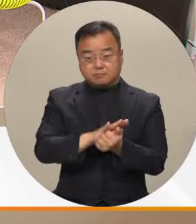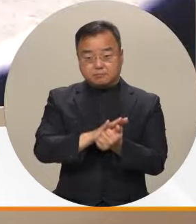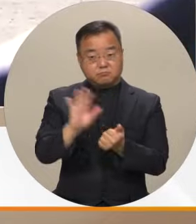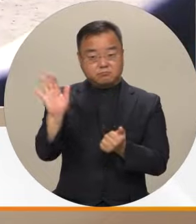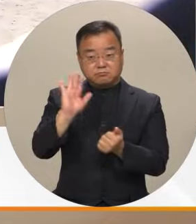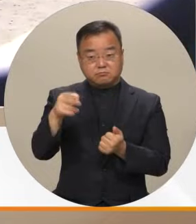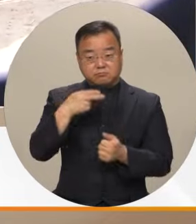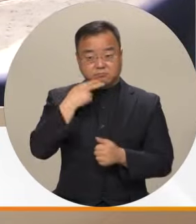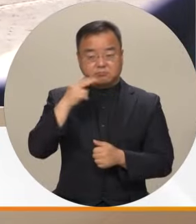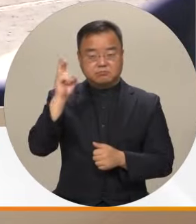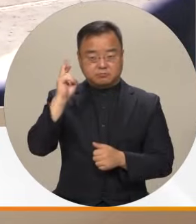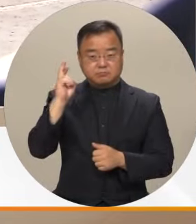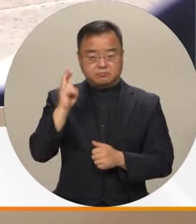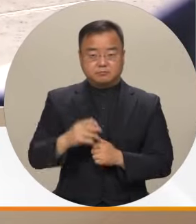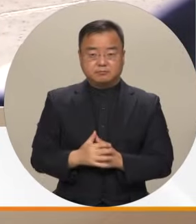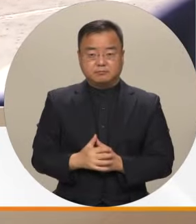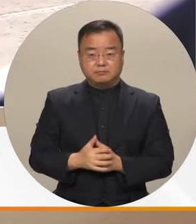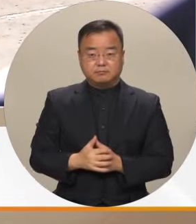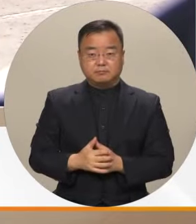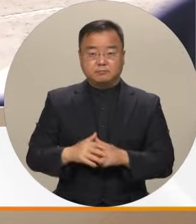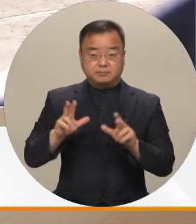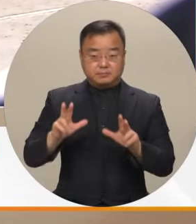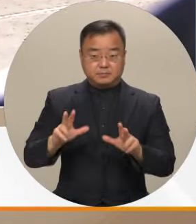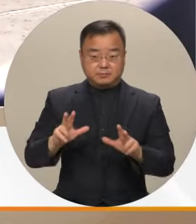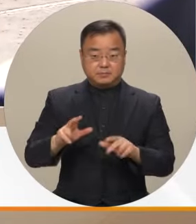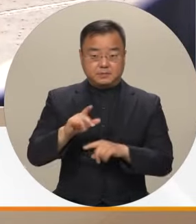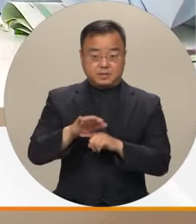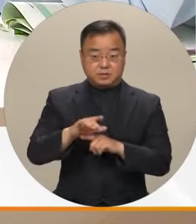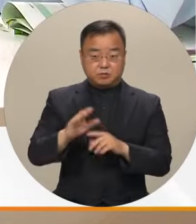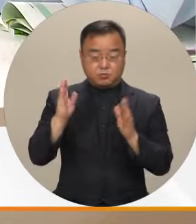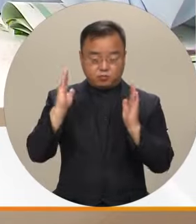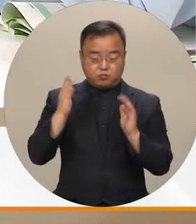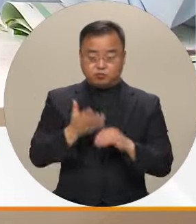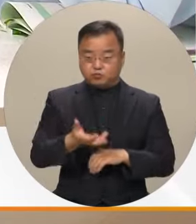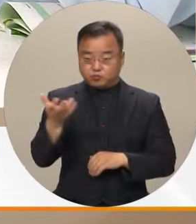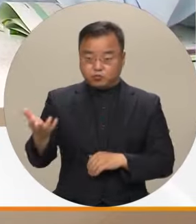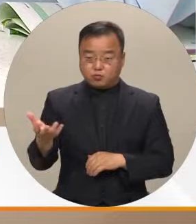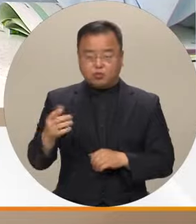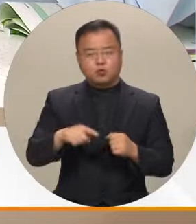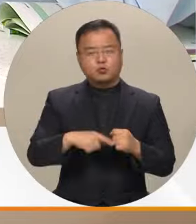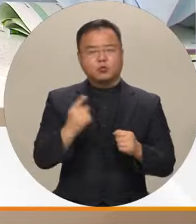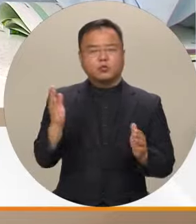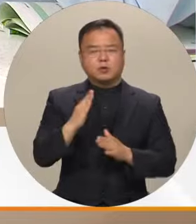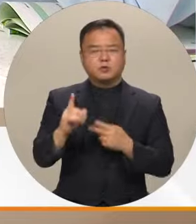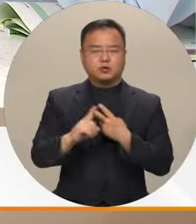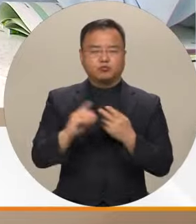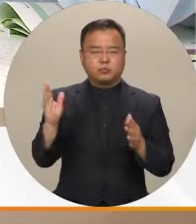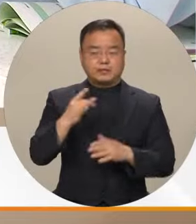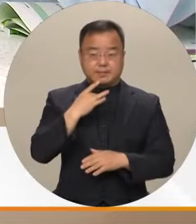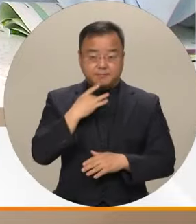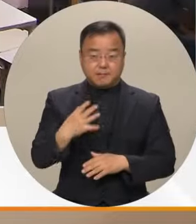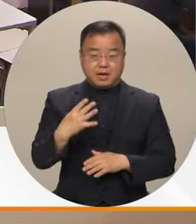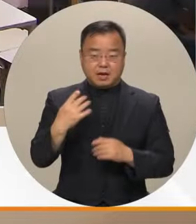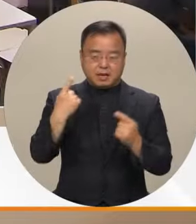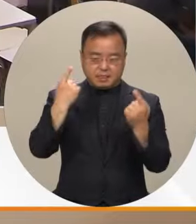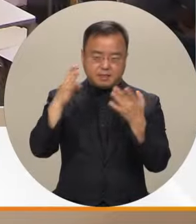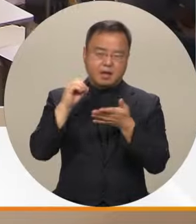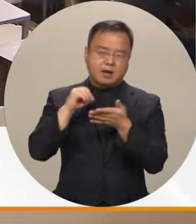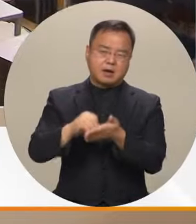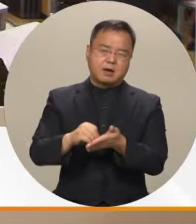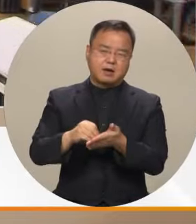거란 해석도 나오는 이유인데요 또 현재 농촌 유학이 초등학생과 중학생에 머무는 이유가 입시 때문이란 분석도